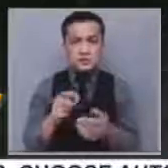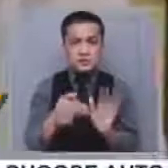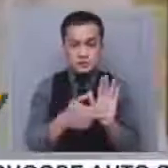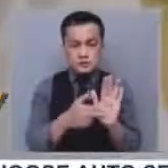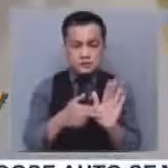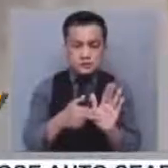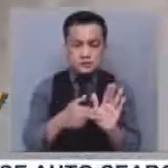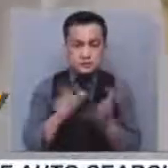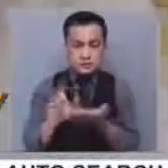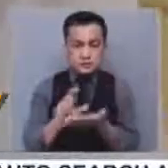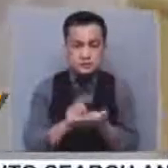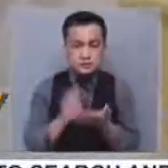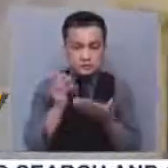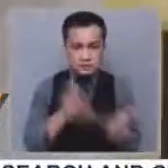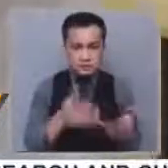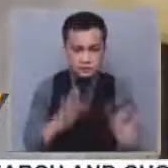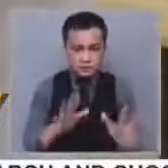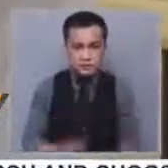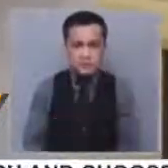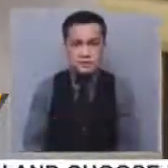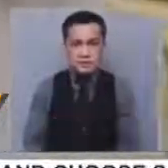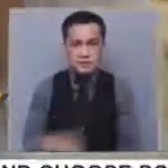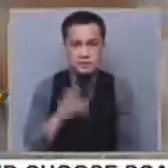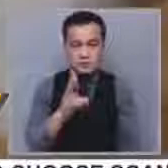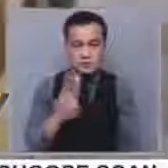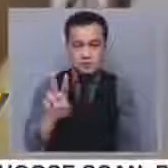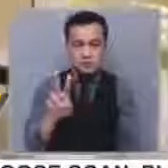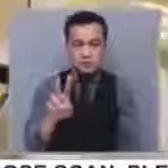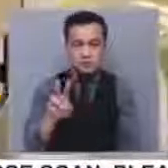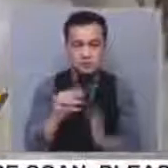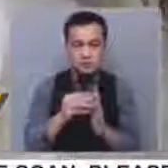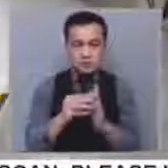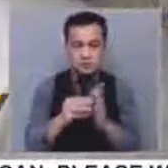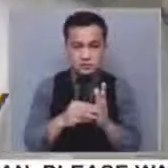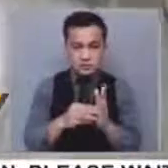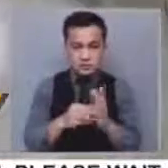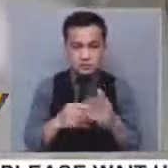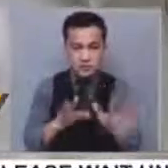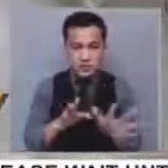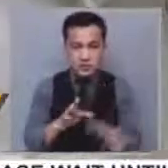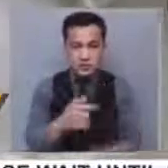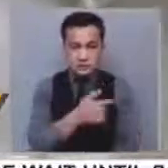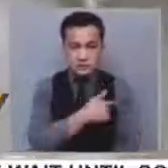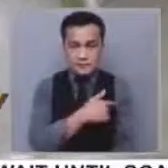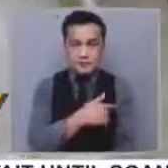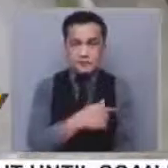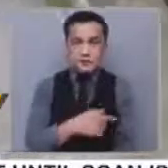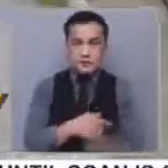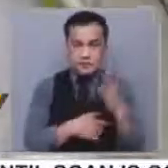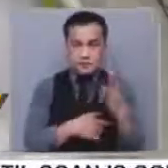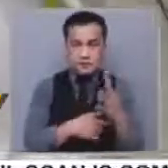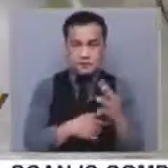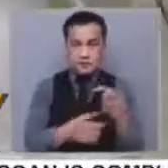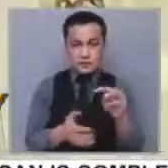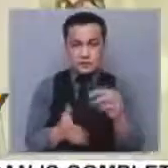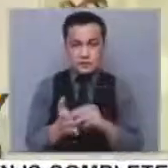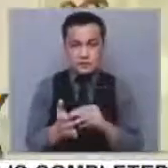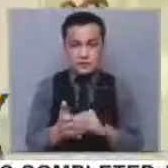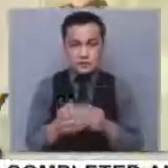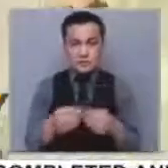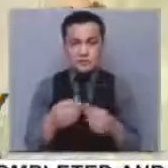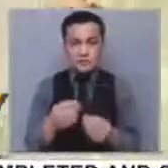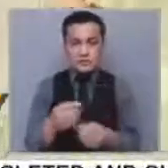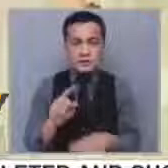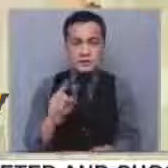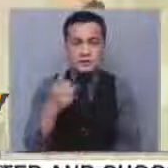Nasa mahigit 72 million doses ang naiturok na, kung saan nasa 40 million dito ang nabigyan na ng first dose